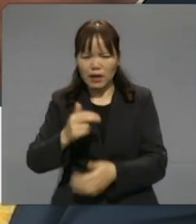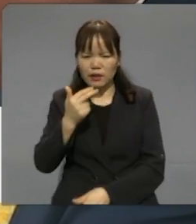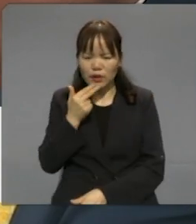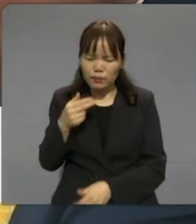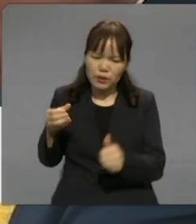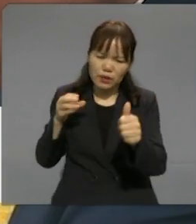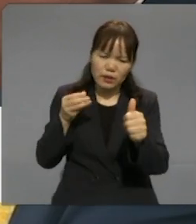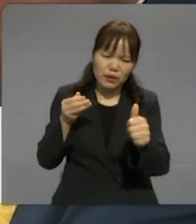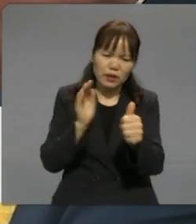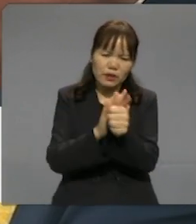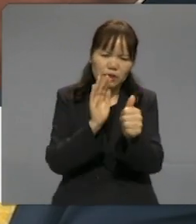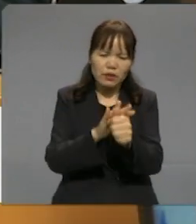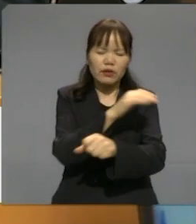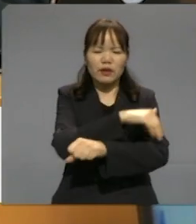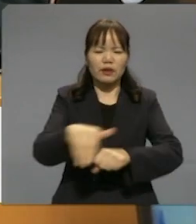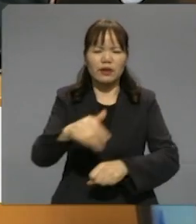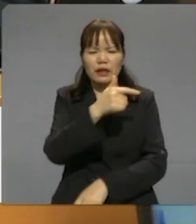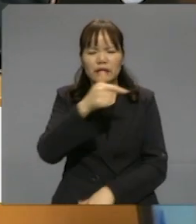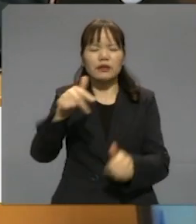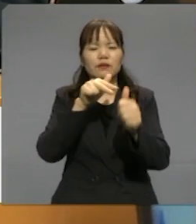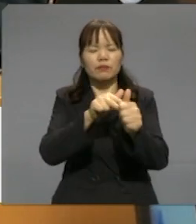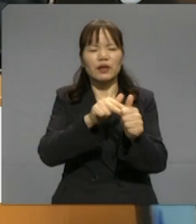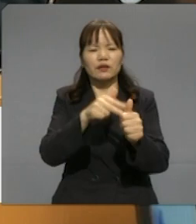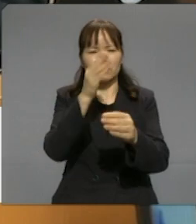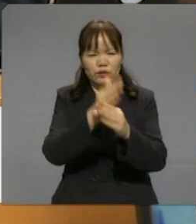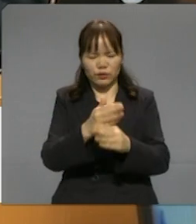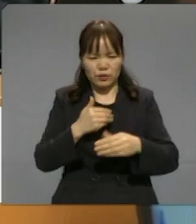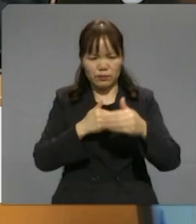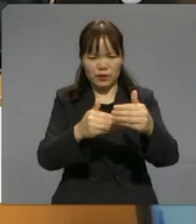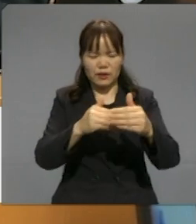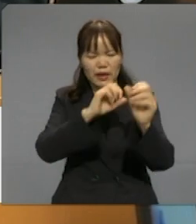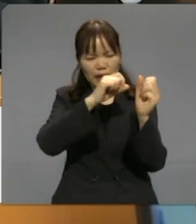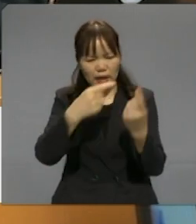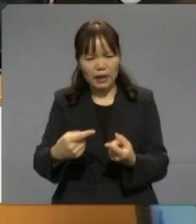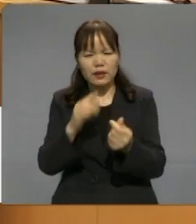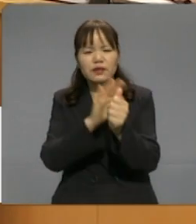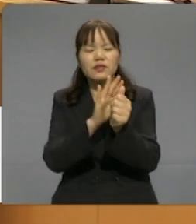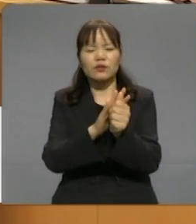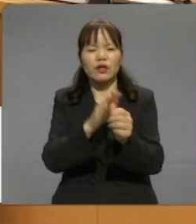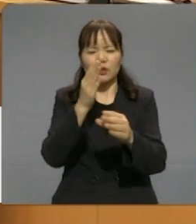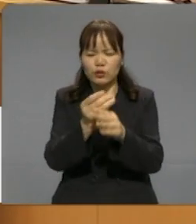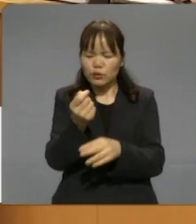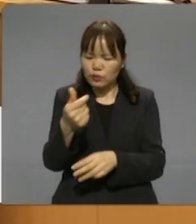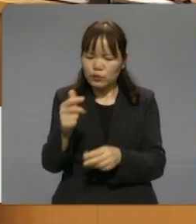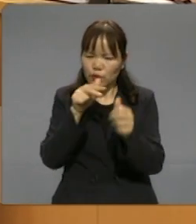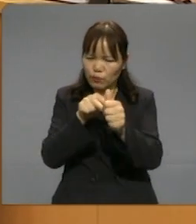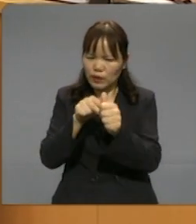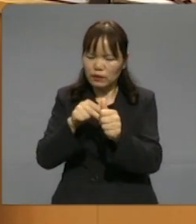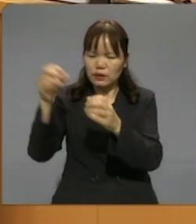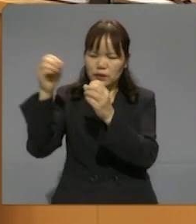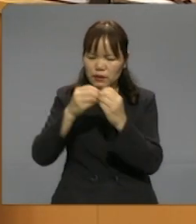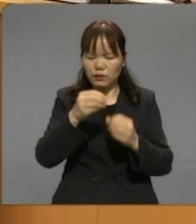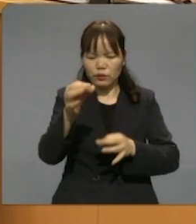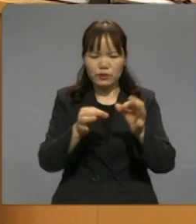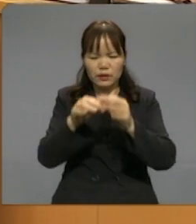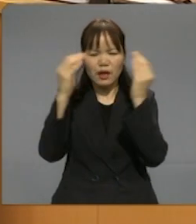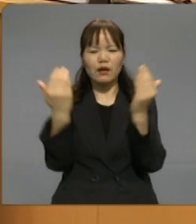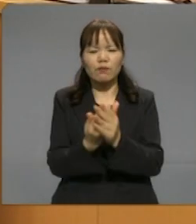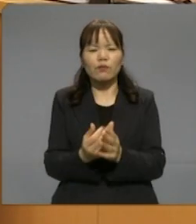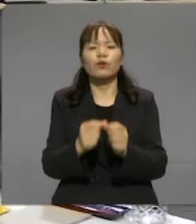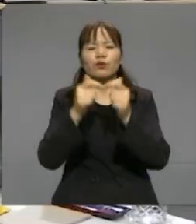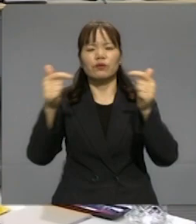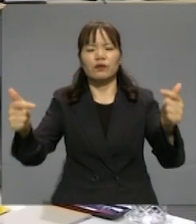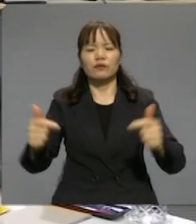방침입니다. 현재 대형마트 중심으로 진행 중인 할인 지원은 중소형 마트와 전통시장까지 확대해